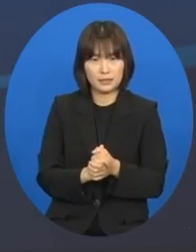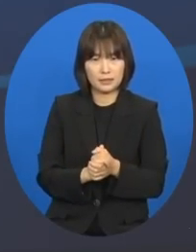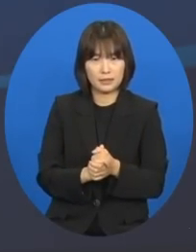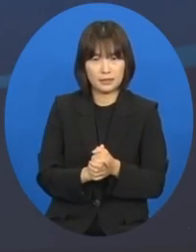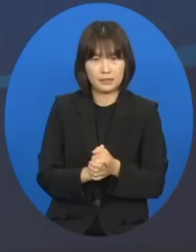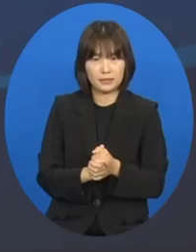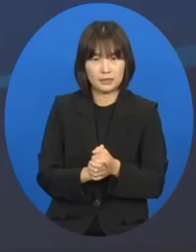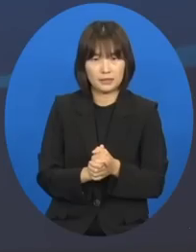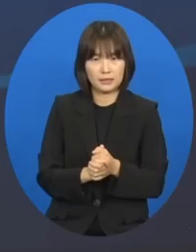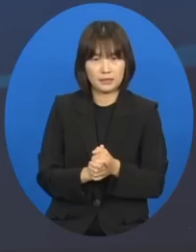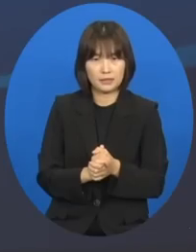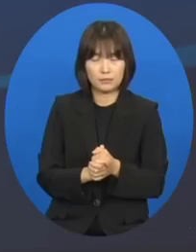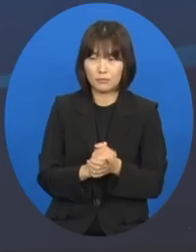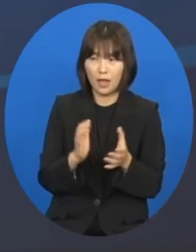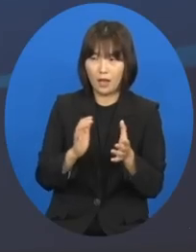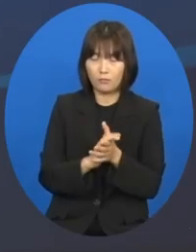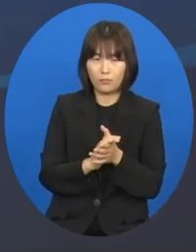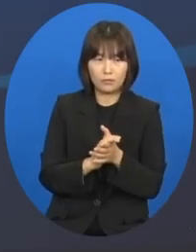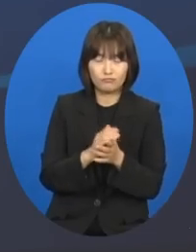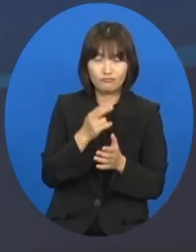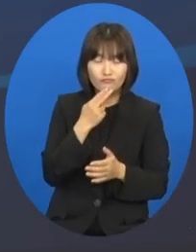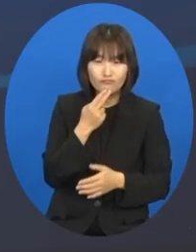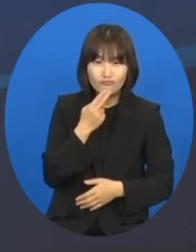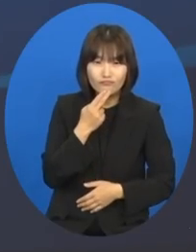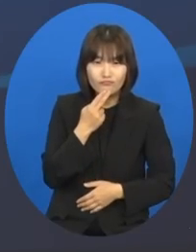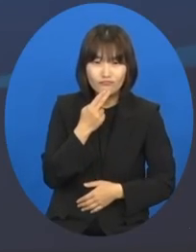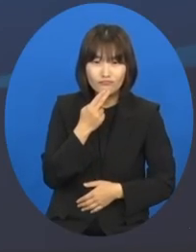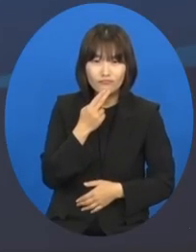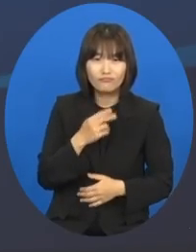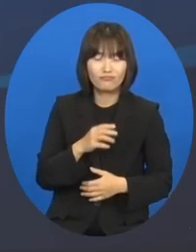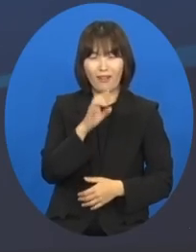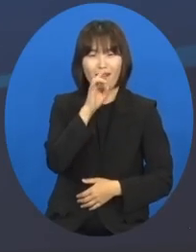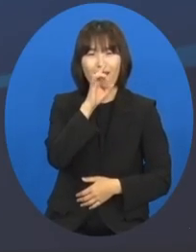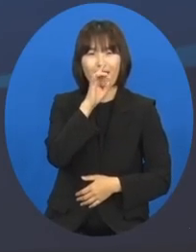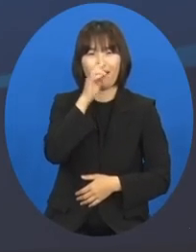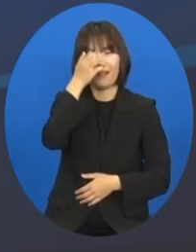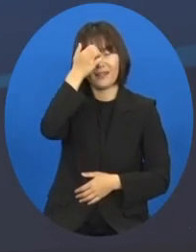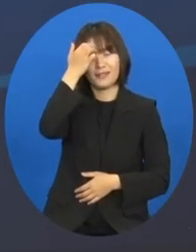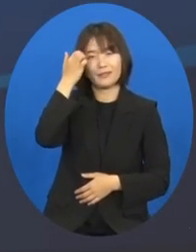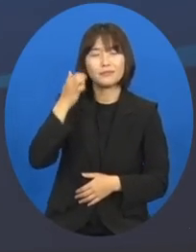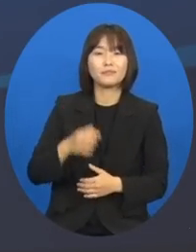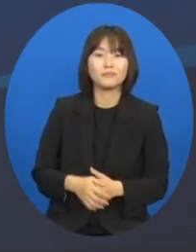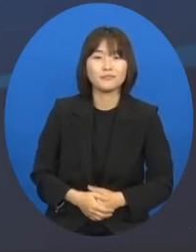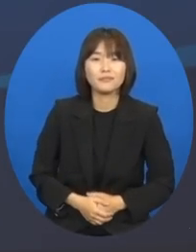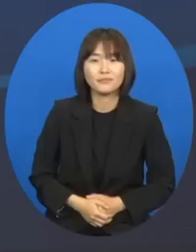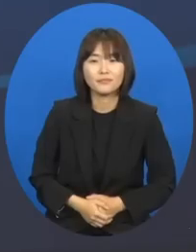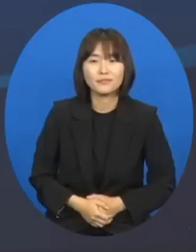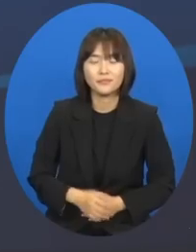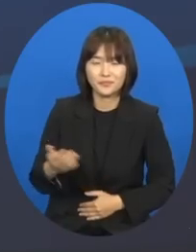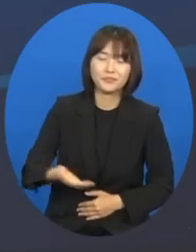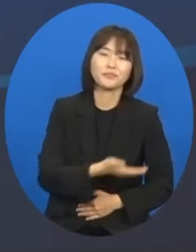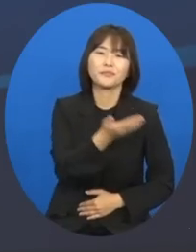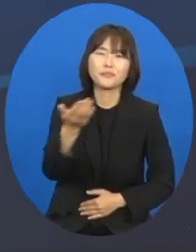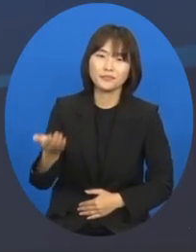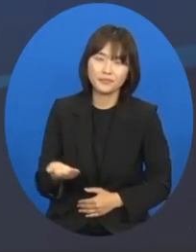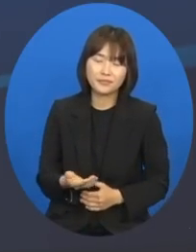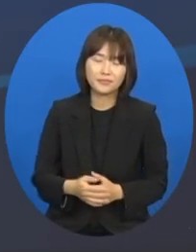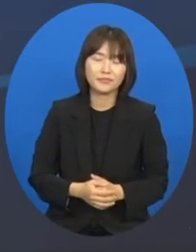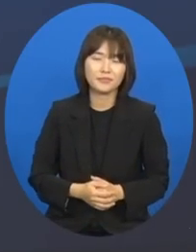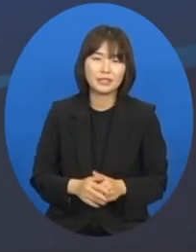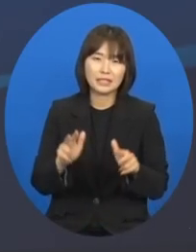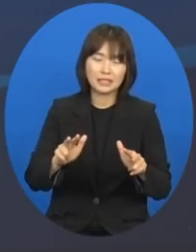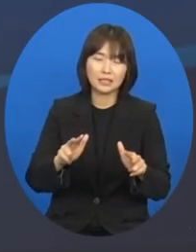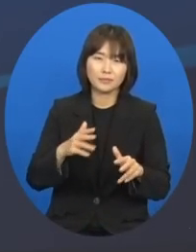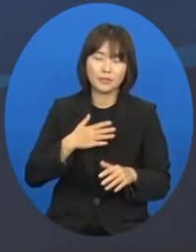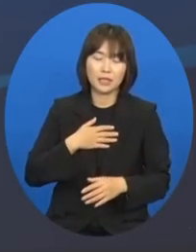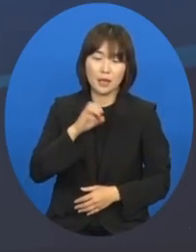이거 왜 아멘이 좀 우울하죠 우울하시면 안 돼요 자 여러분이 지금 제가이 얘기를 하고